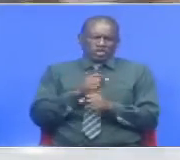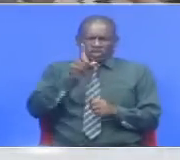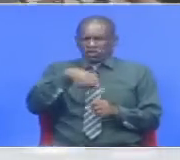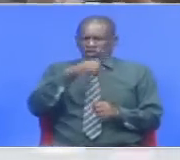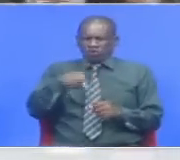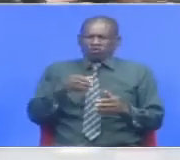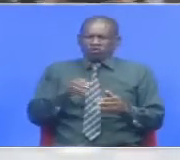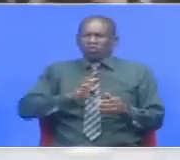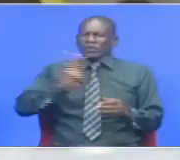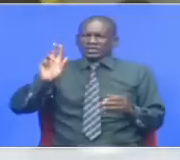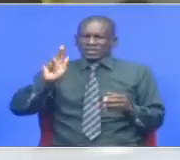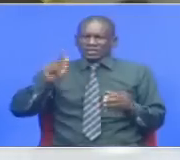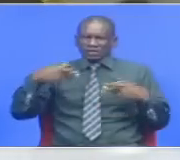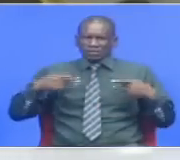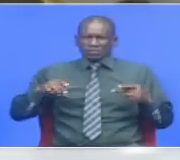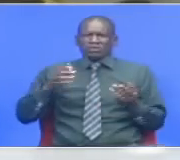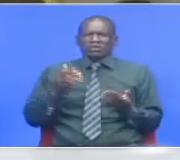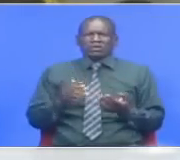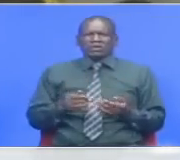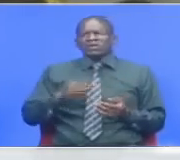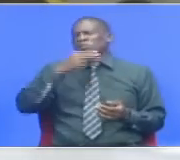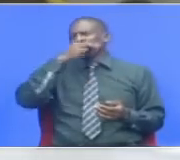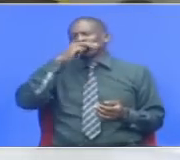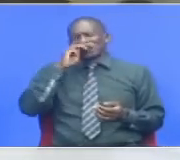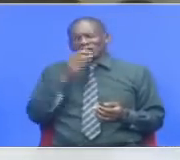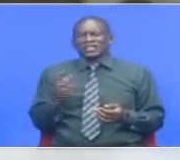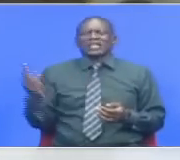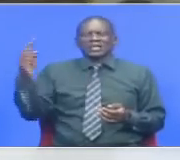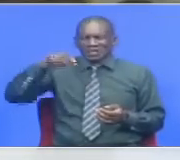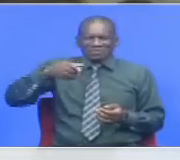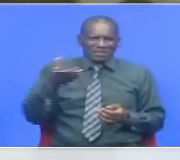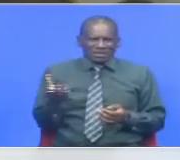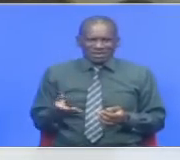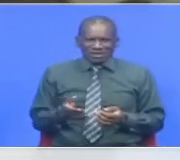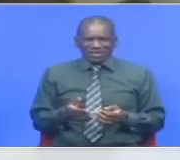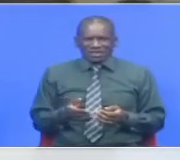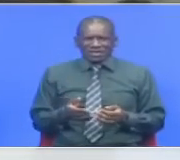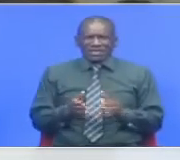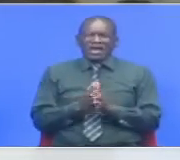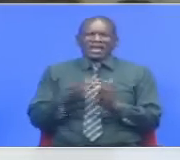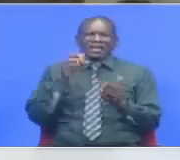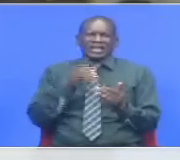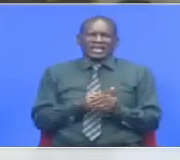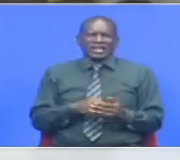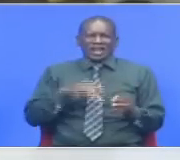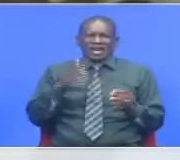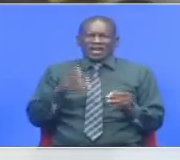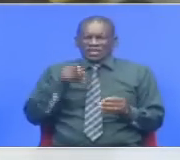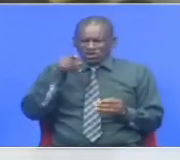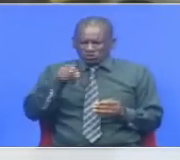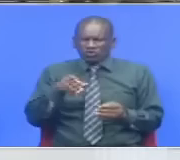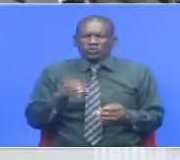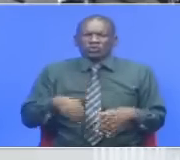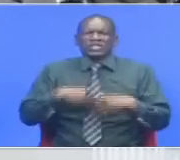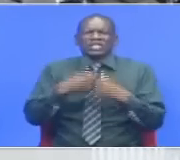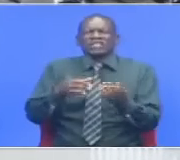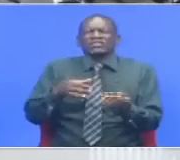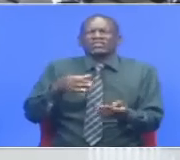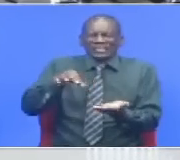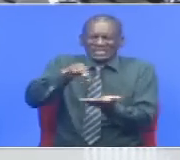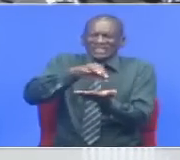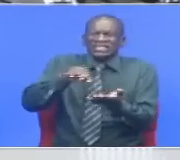Western. Why, sir? Umami Musalia amekuja hapa, alafu badala nyinyi kumpatia chai ya